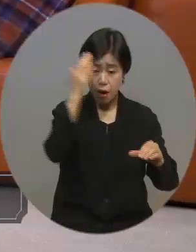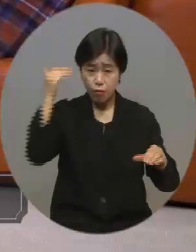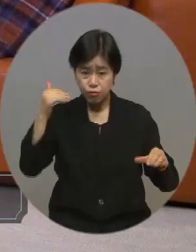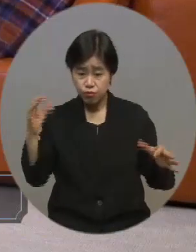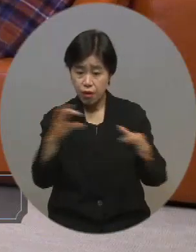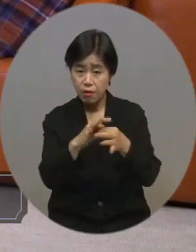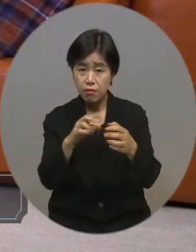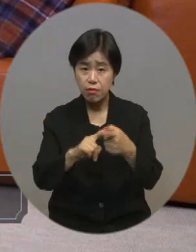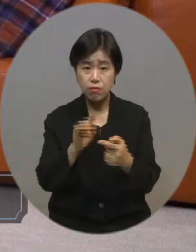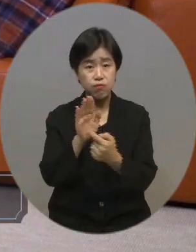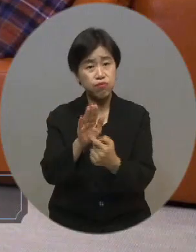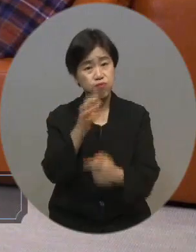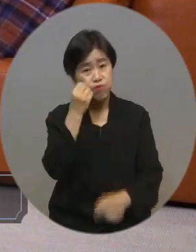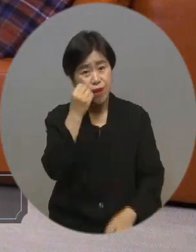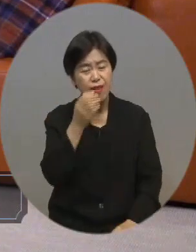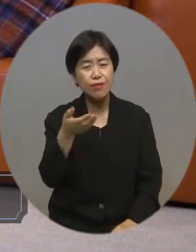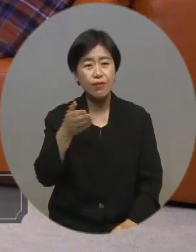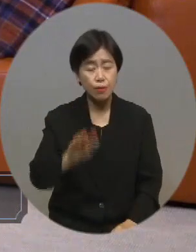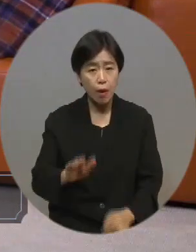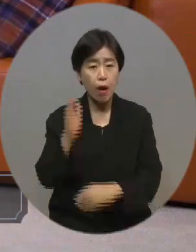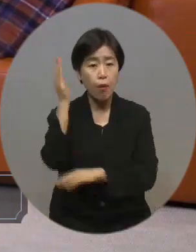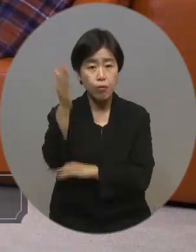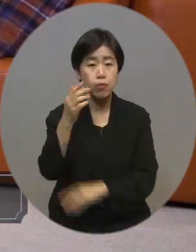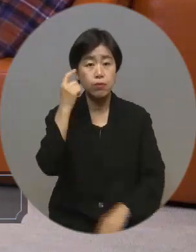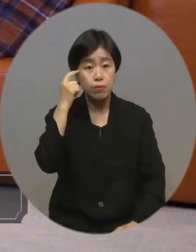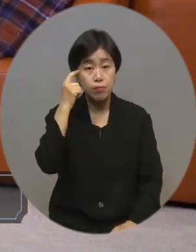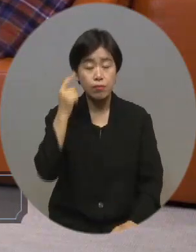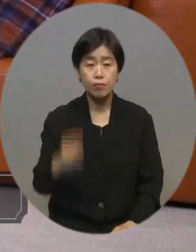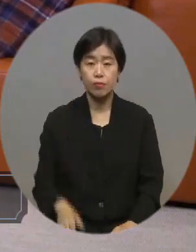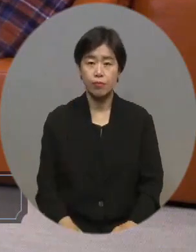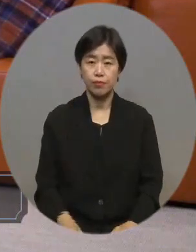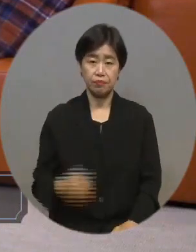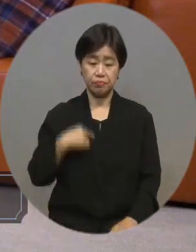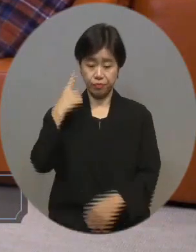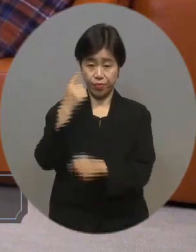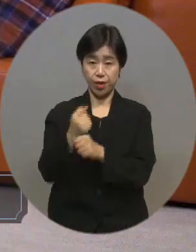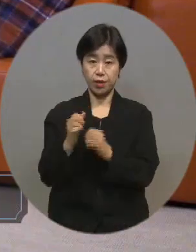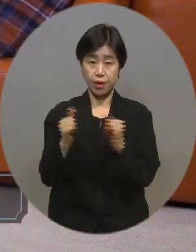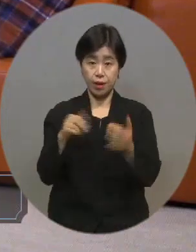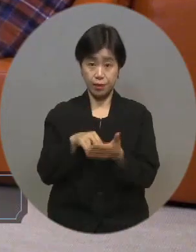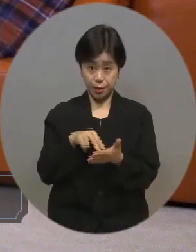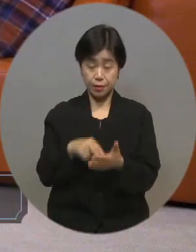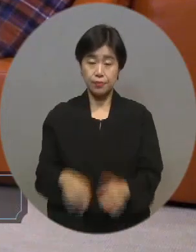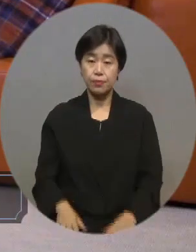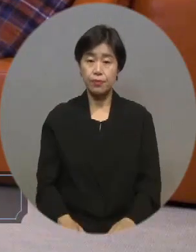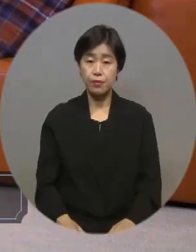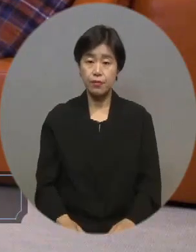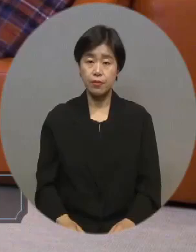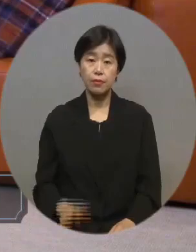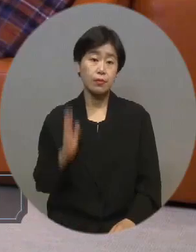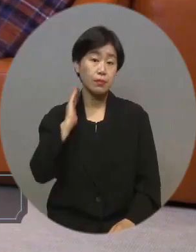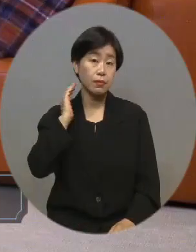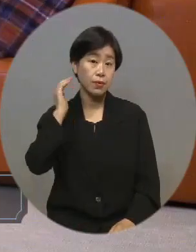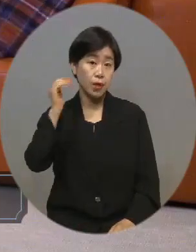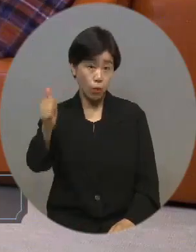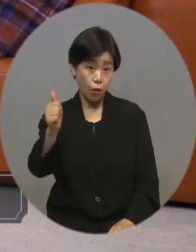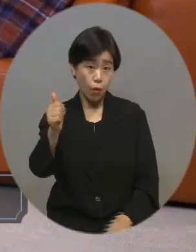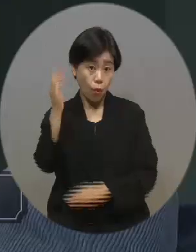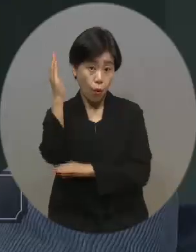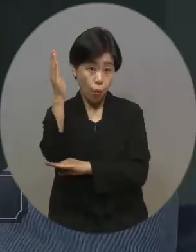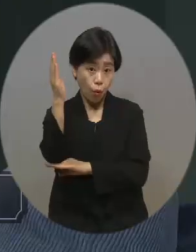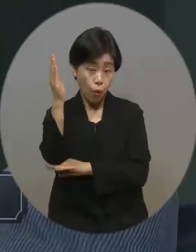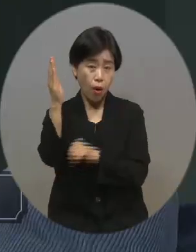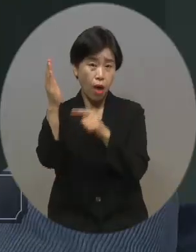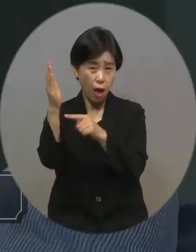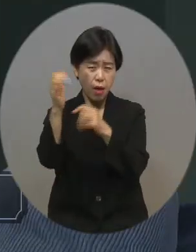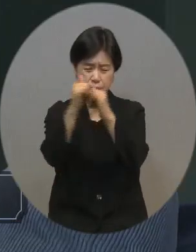그 학자니까 그런 뭐 8.15, 3.1절 이럴 때 나오는 대통령의 언급이 그 역사거든요. 그래서